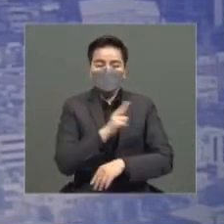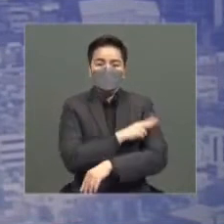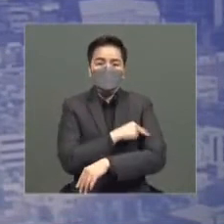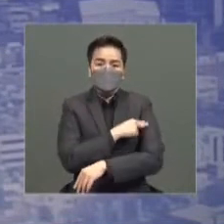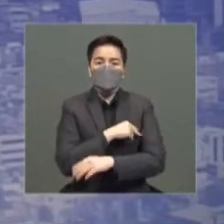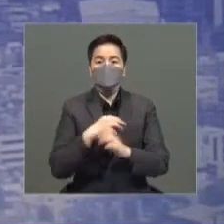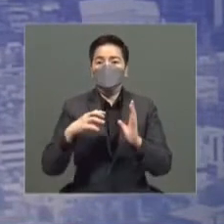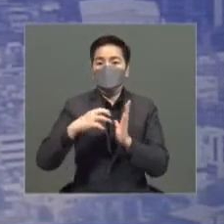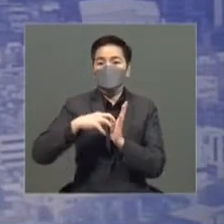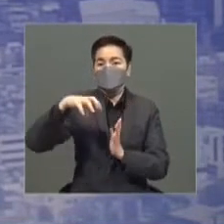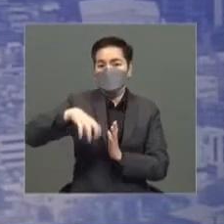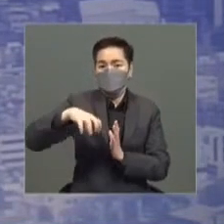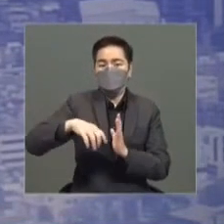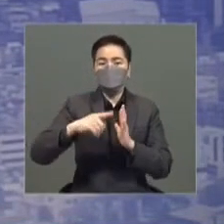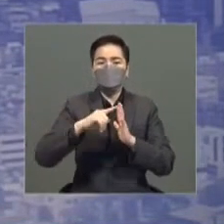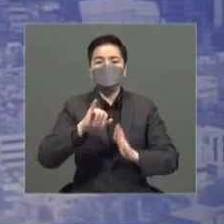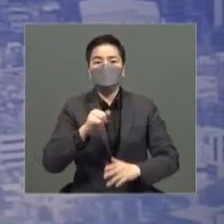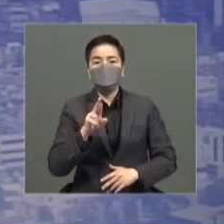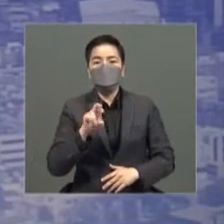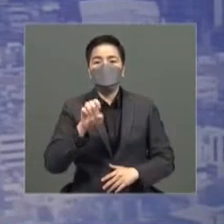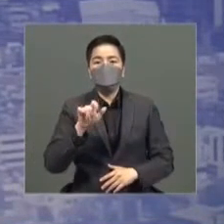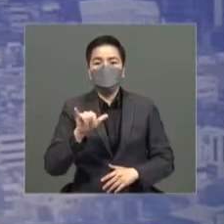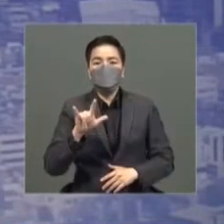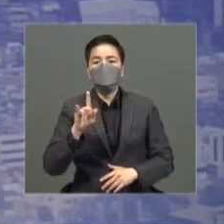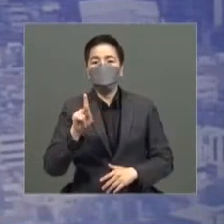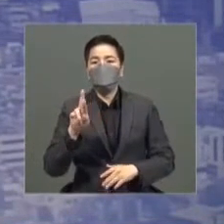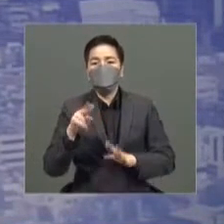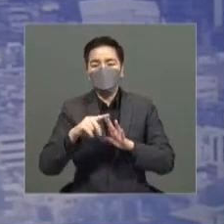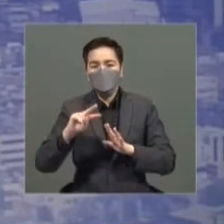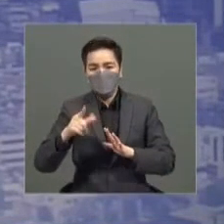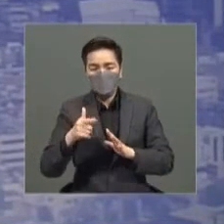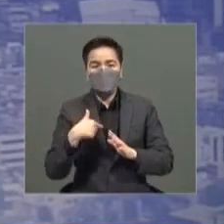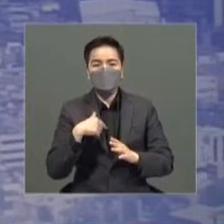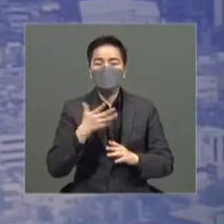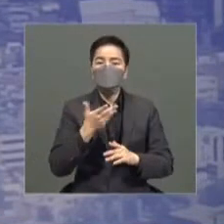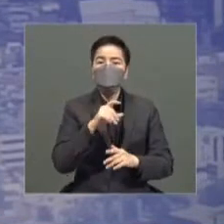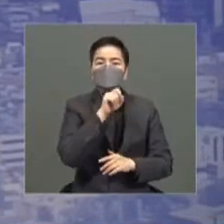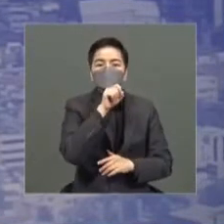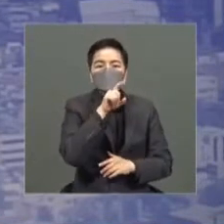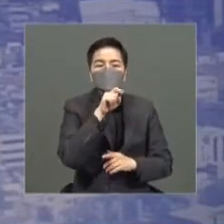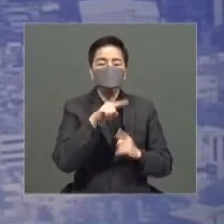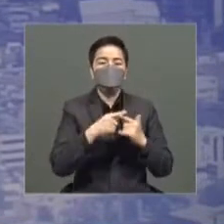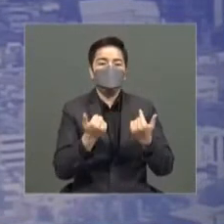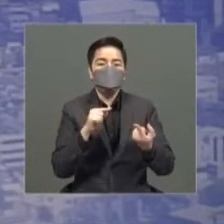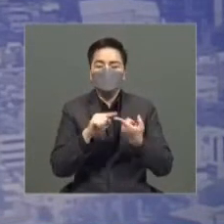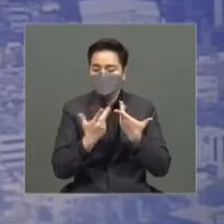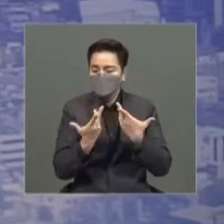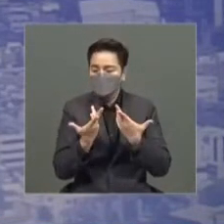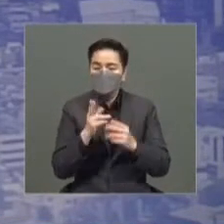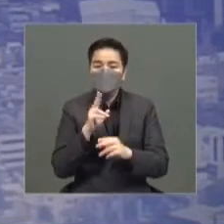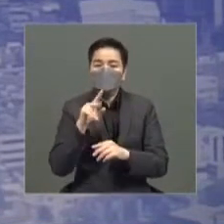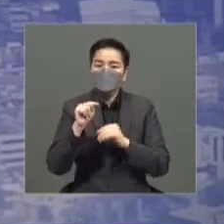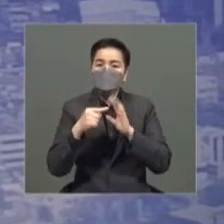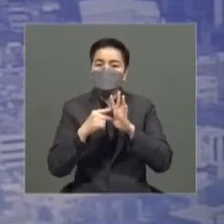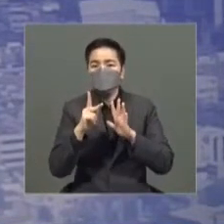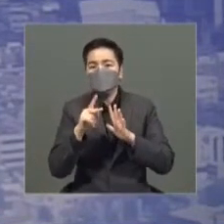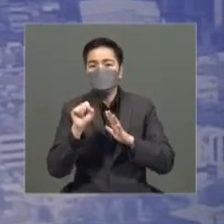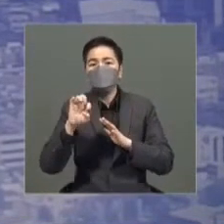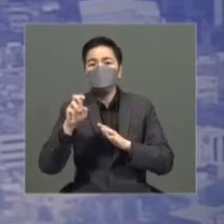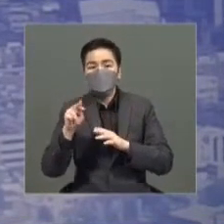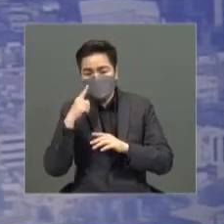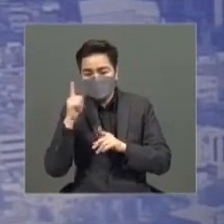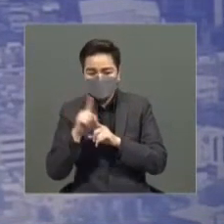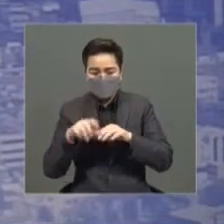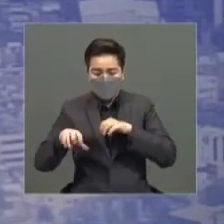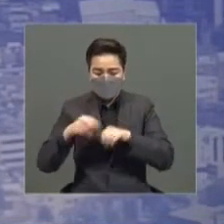จริญกรุงประชารักษ์โรงพยาบาลสิรินธร เวชการุณโรงพยาบาลตากสินนะคะนี่เป็นตัวอย่